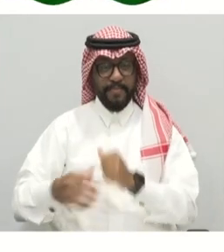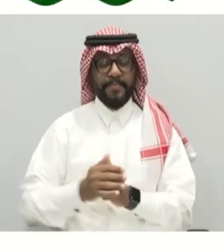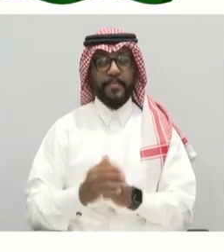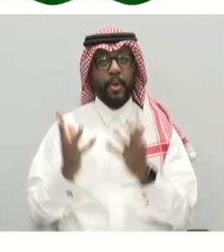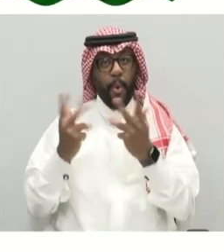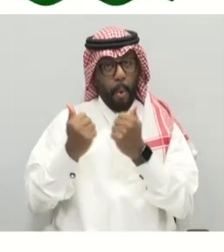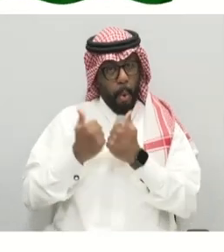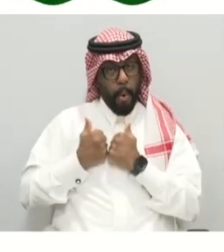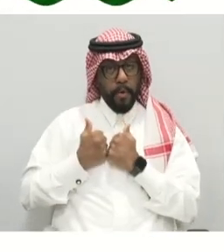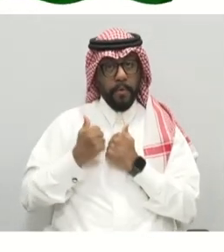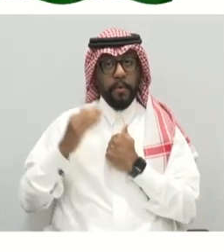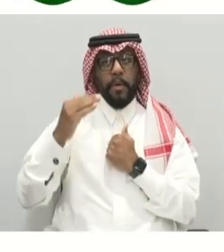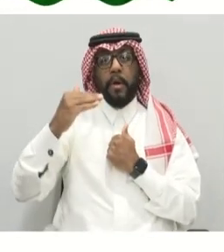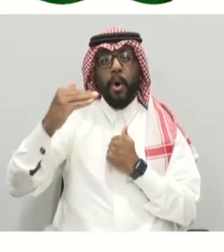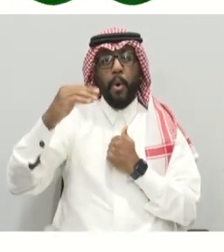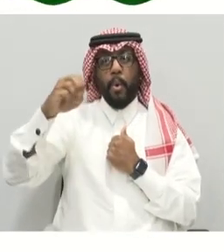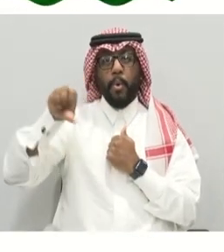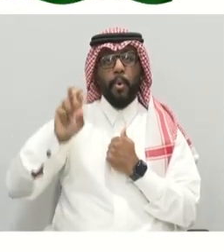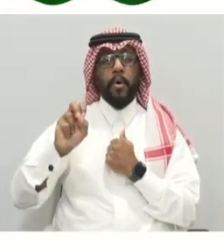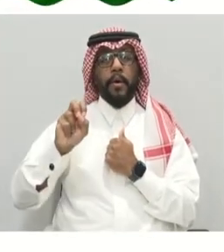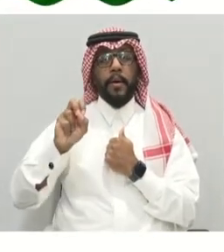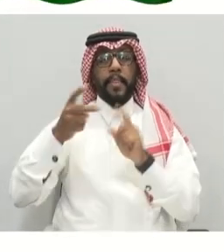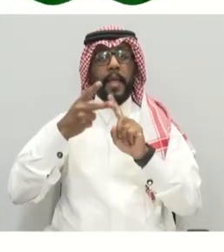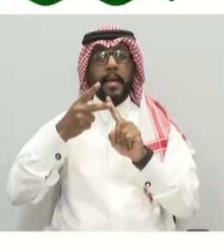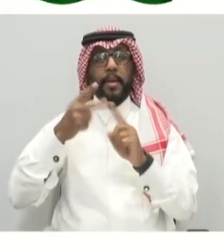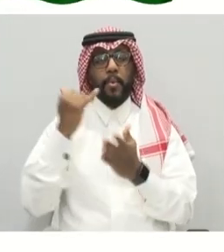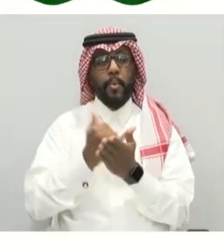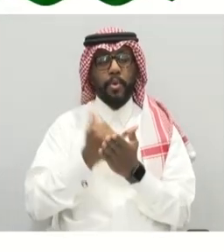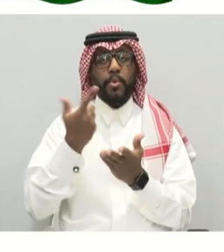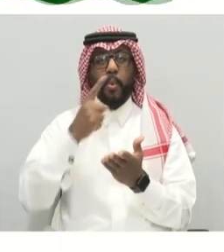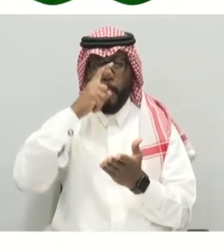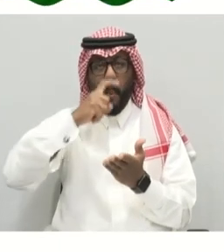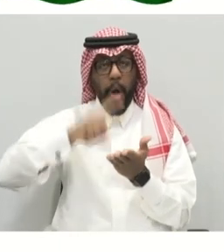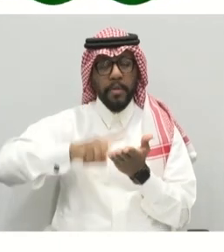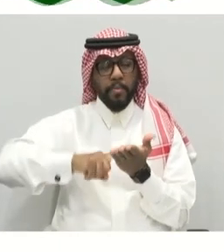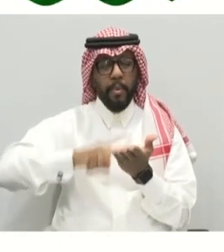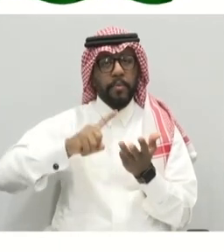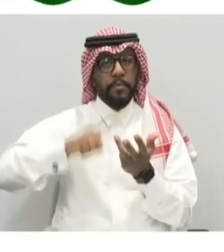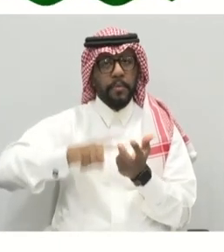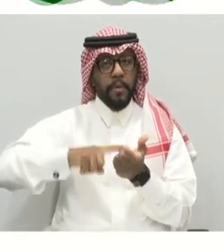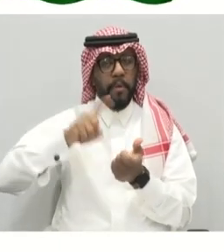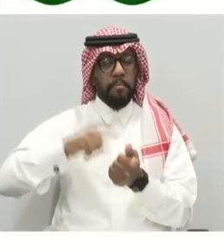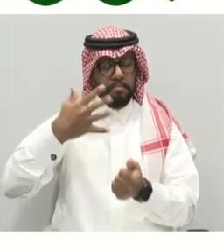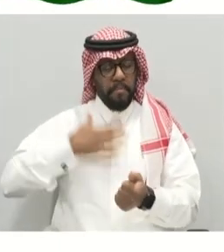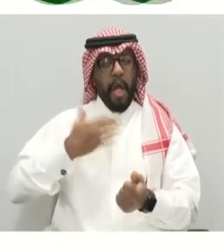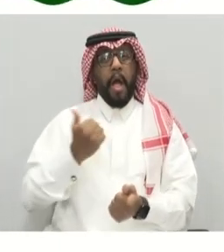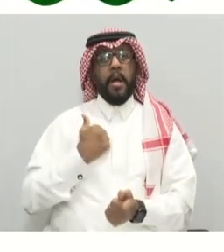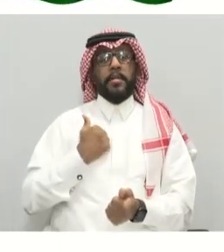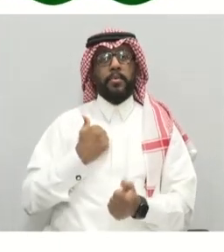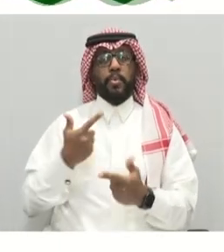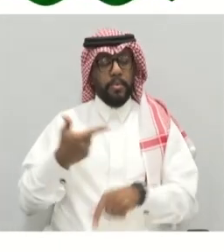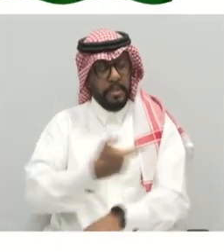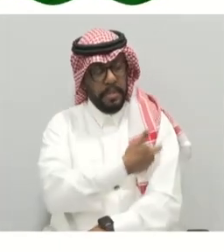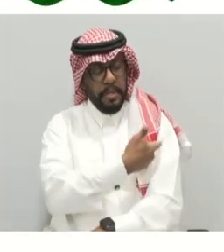حقوقي الحقوق والواجبات فما الحقوق الواجبات الحقوق حقوقي في التعليم والصحه والامل